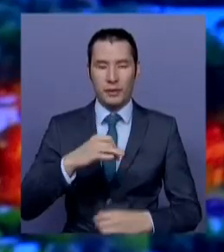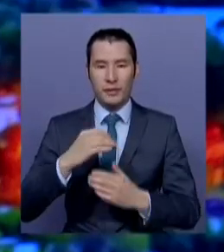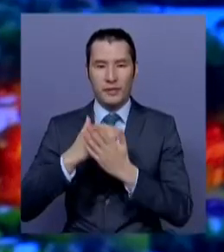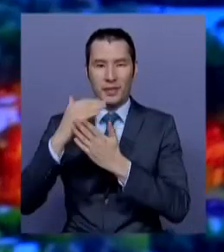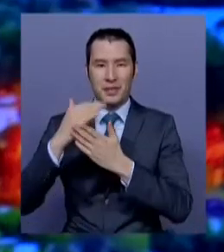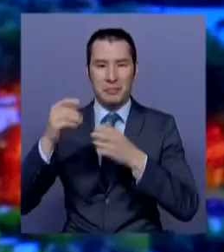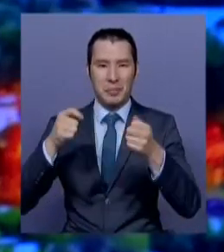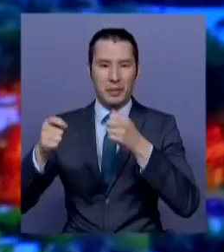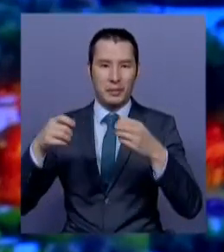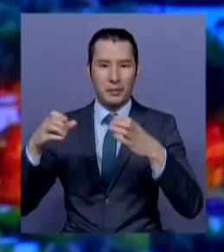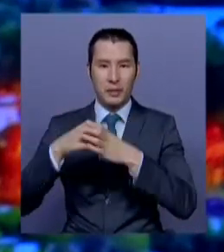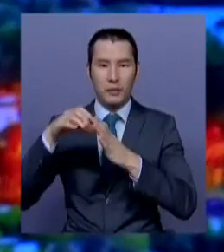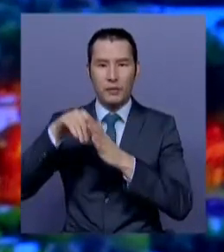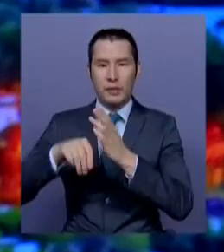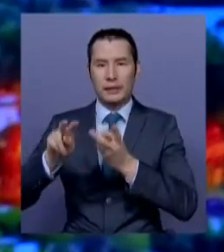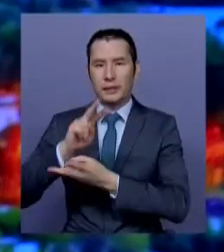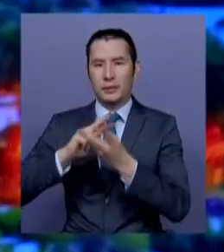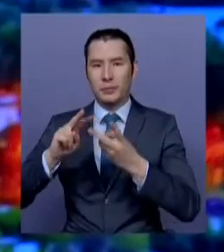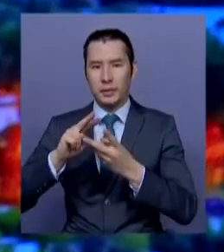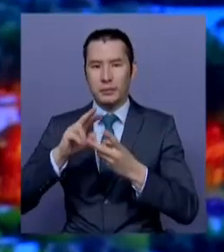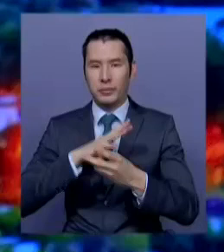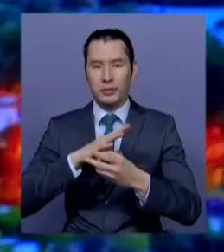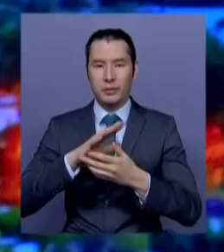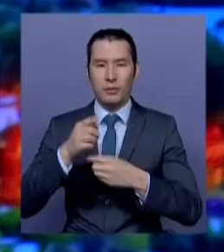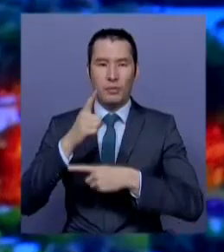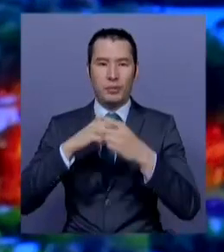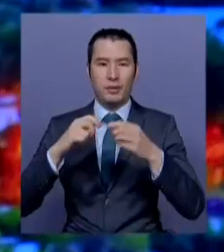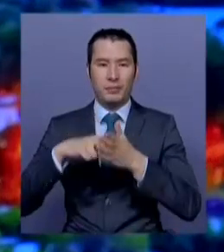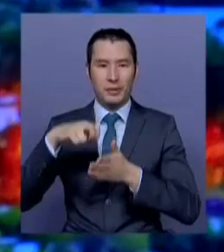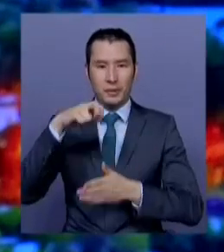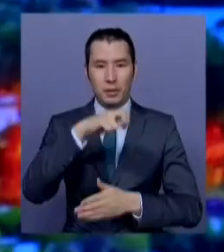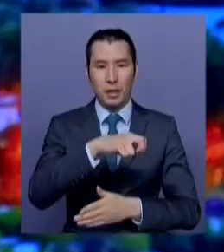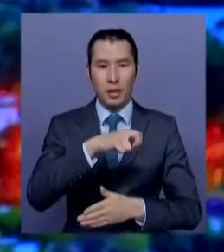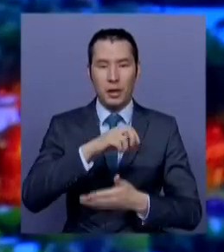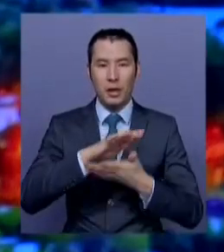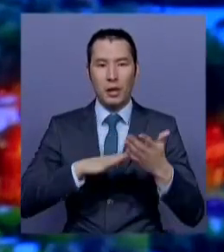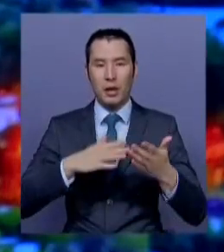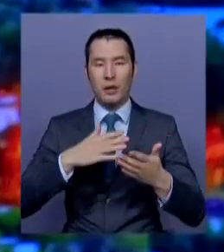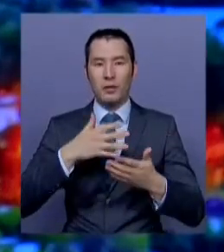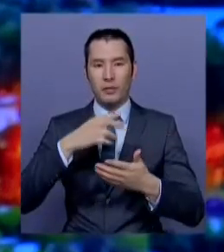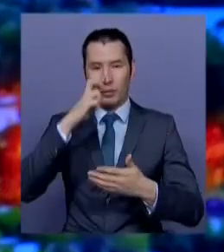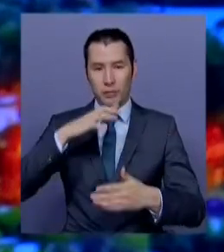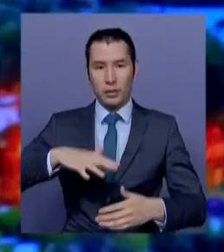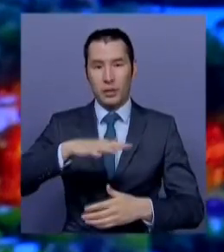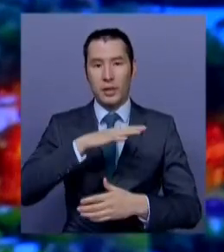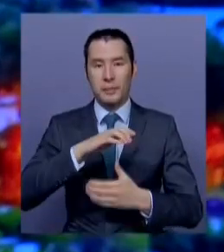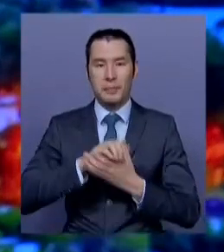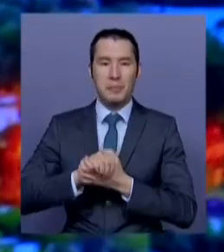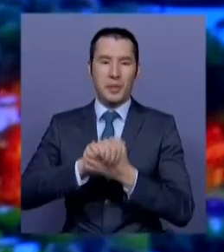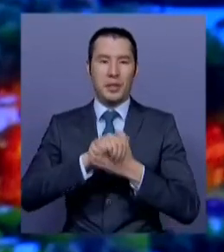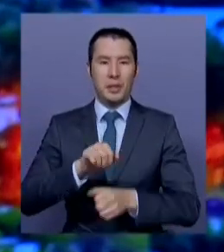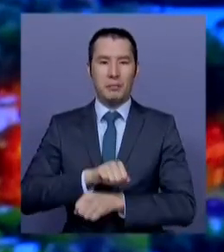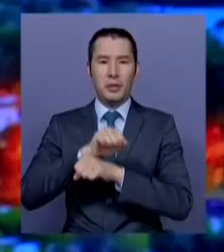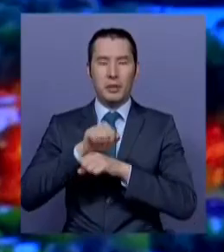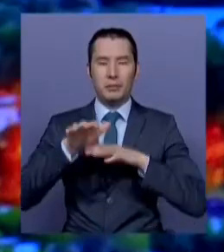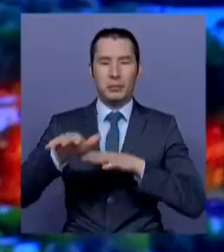құжатқа өзінің түзетулерін енгізіп, мәжіліске қайтарған болатын. Сонымен елімізде бейбіт митингтер қалай өтпек? Сарапшылардың ойы